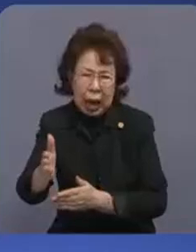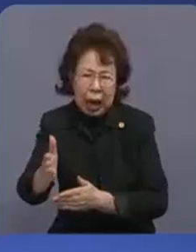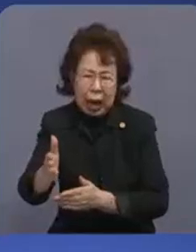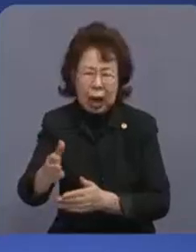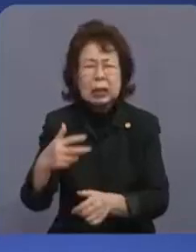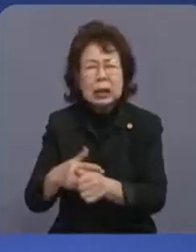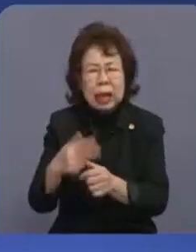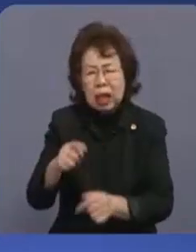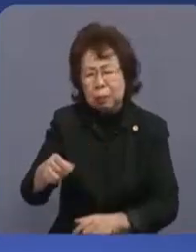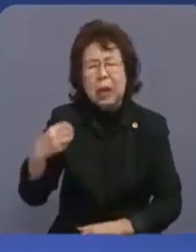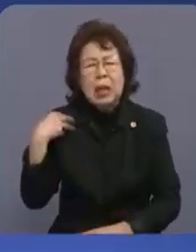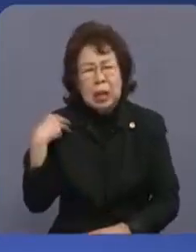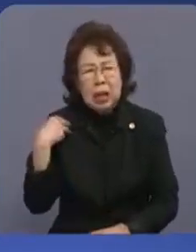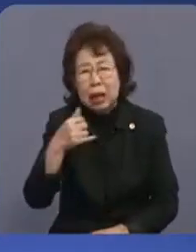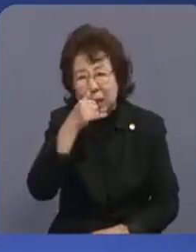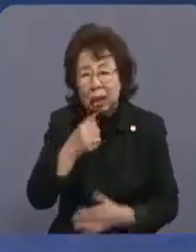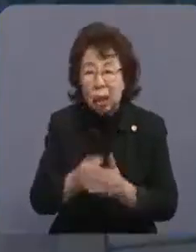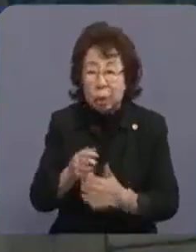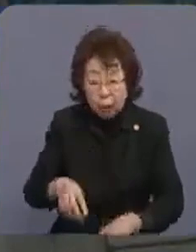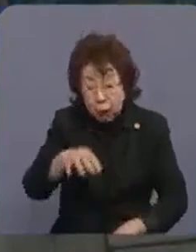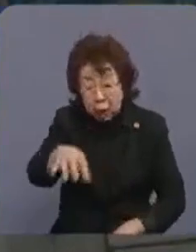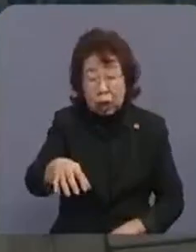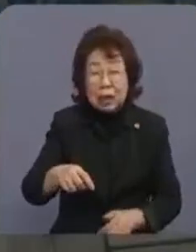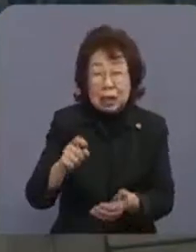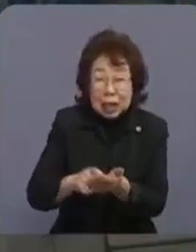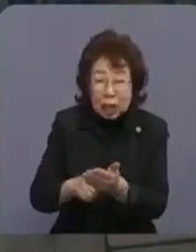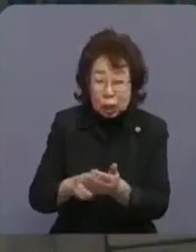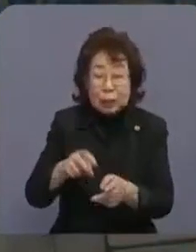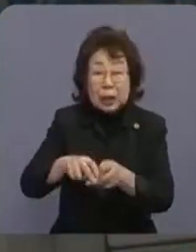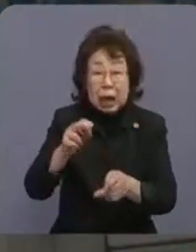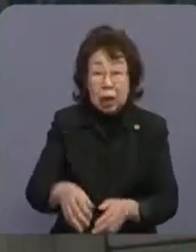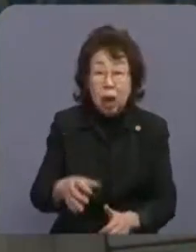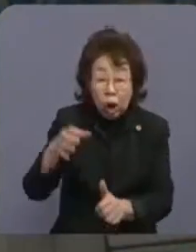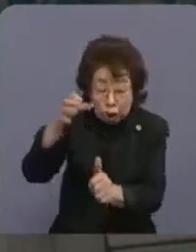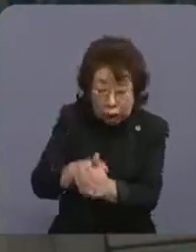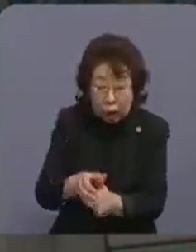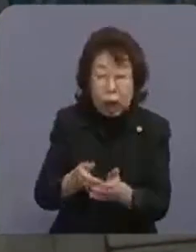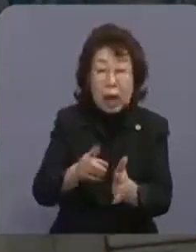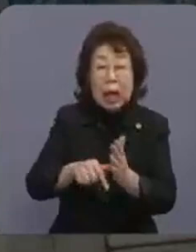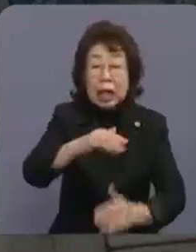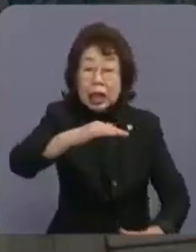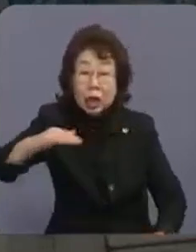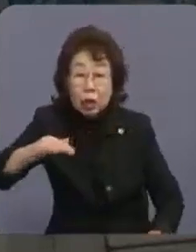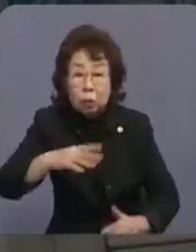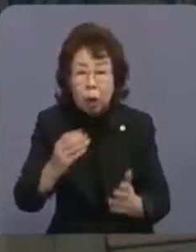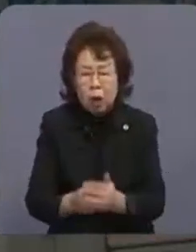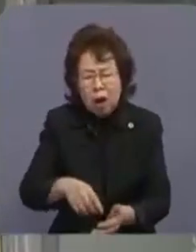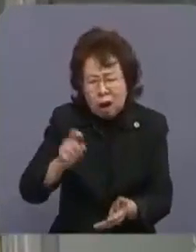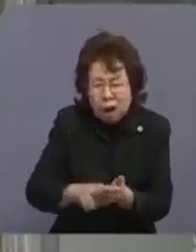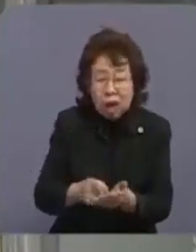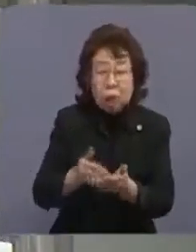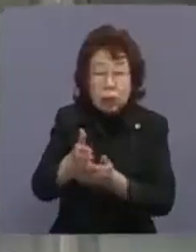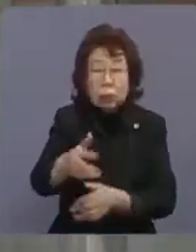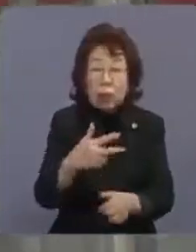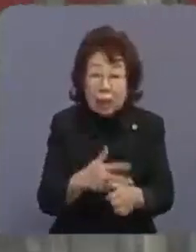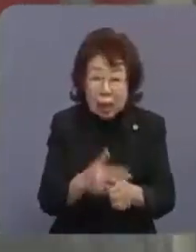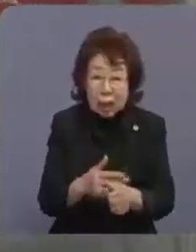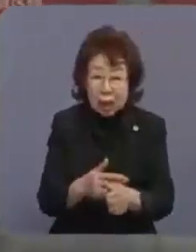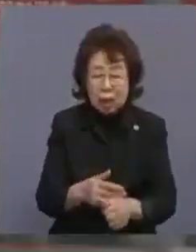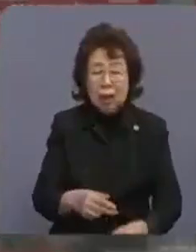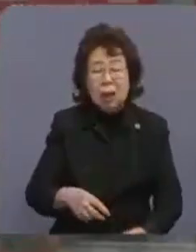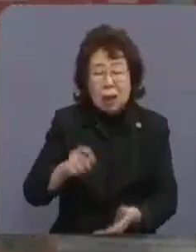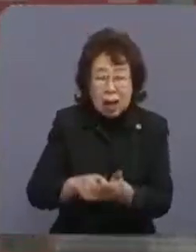진료를 하고 있었는데요 적어도 지역 응급 의료 센터로 지정 하는 기준에 응급실 전담 전문의를 응급의학과